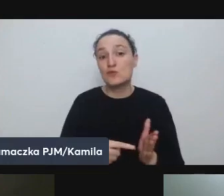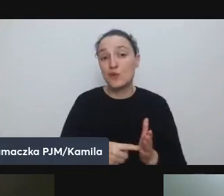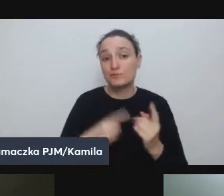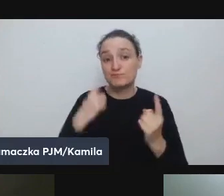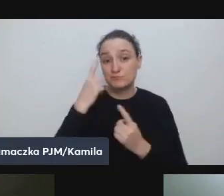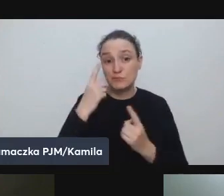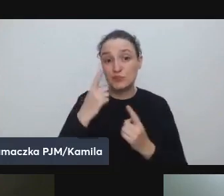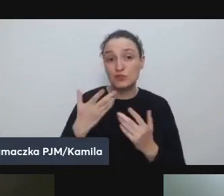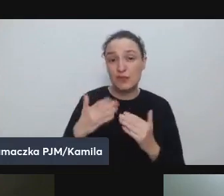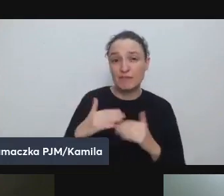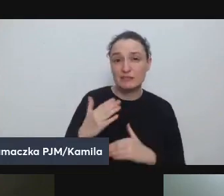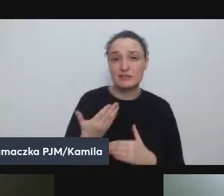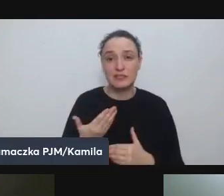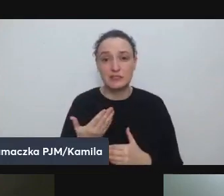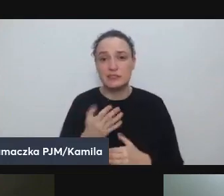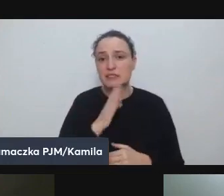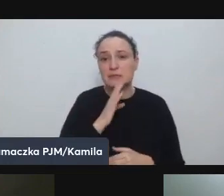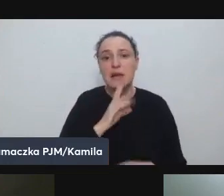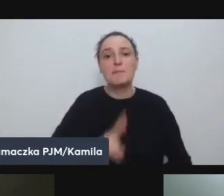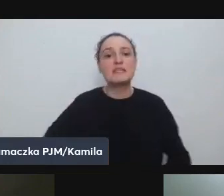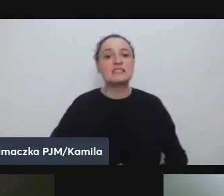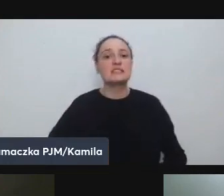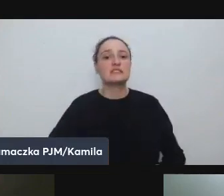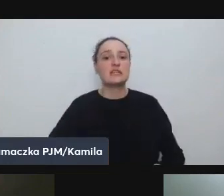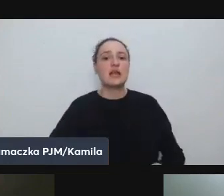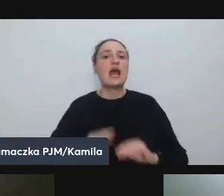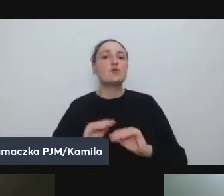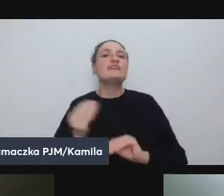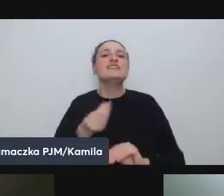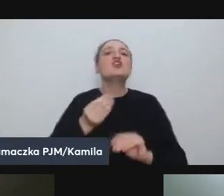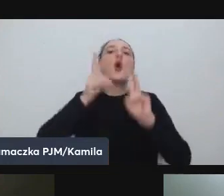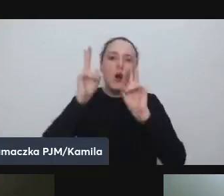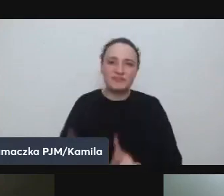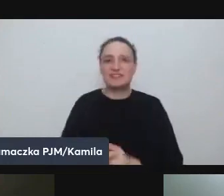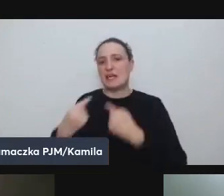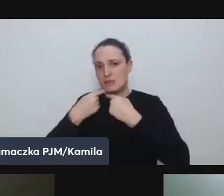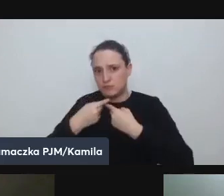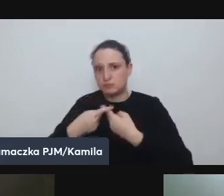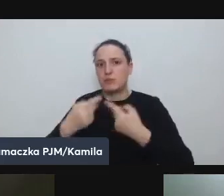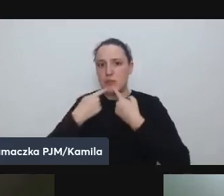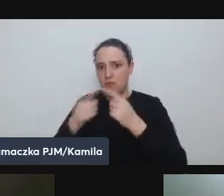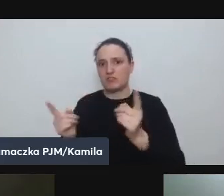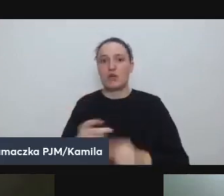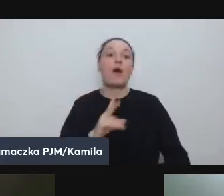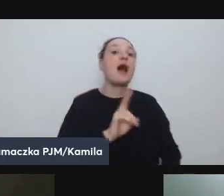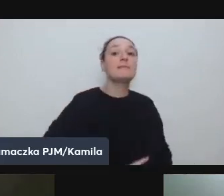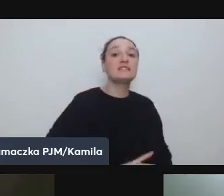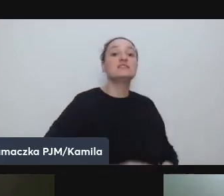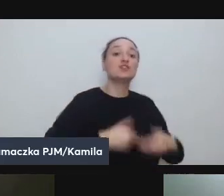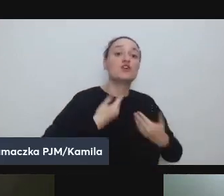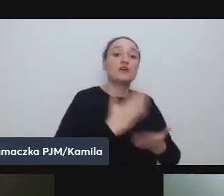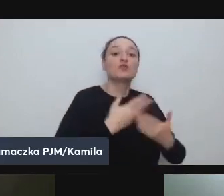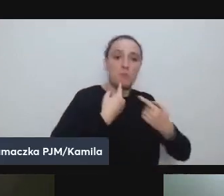rzeczywiście wydaje mi się po prostu, że ministra edukacji oficjalnie nie powiedziała o tym przedmiocie, a ministra zdrowia wiem na pewno, że powiedziała, bo czytałam